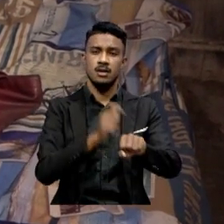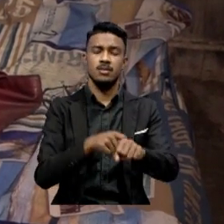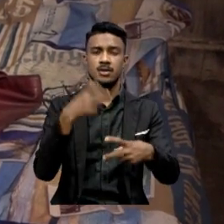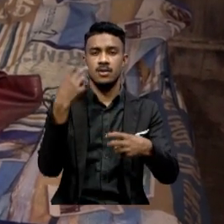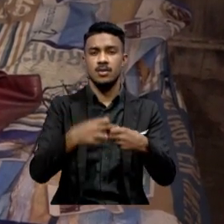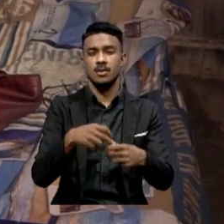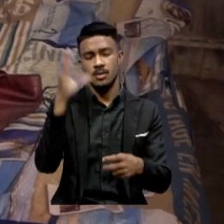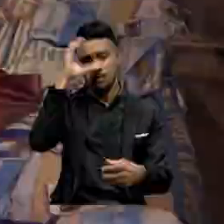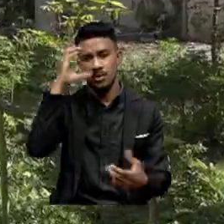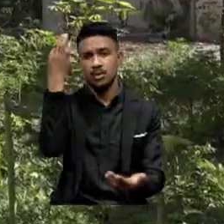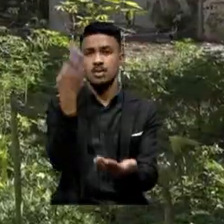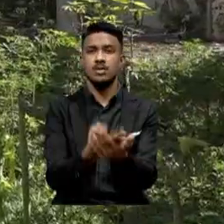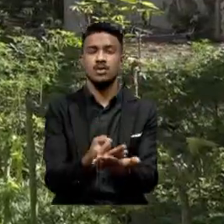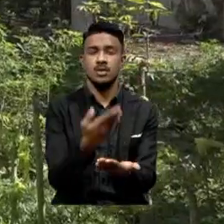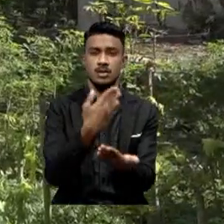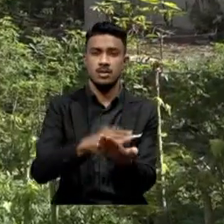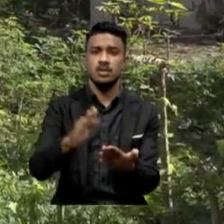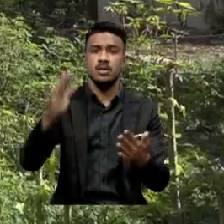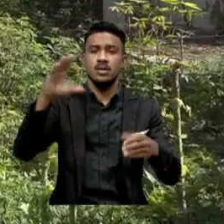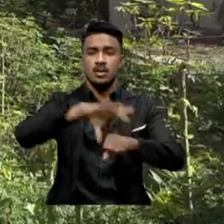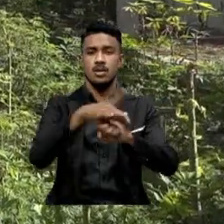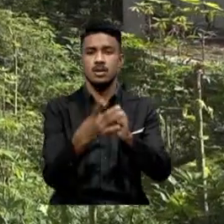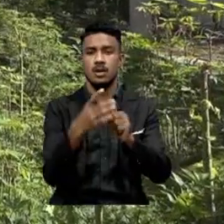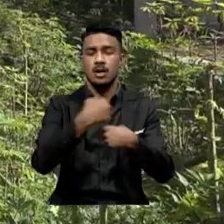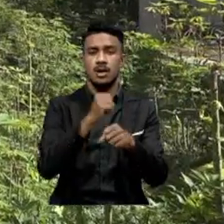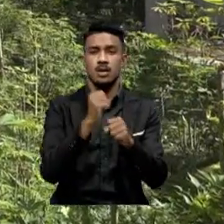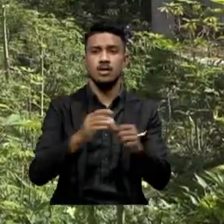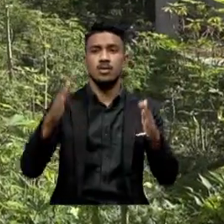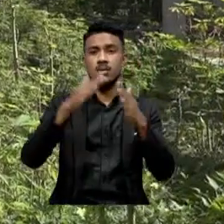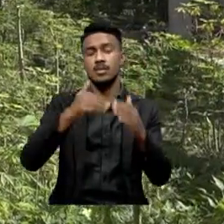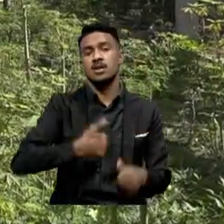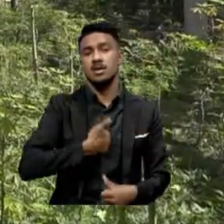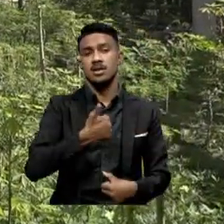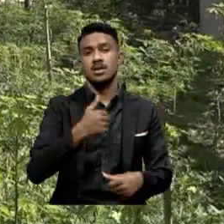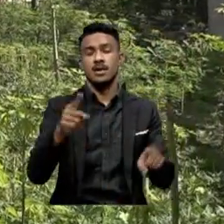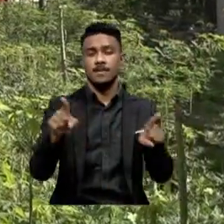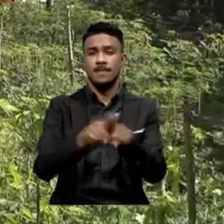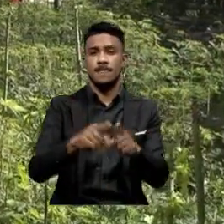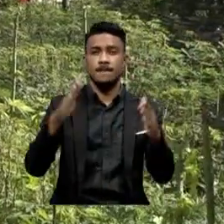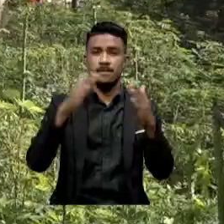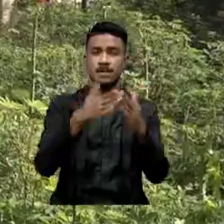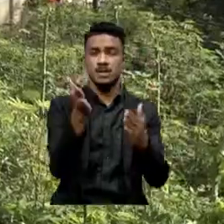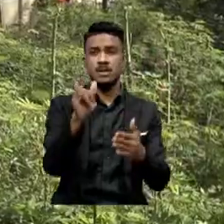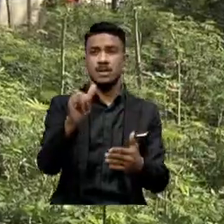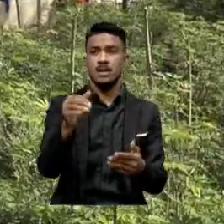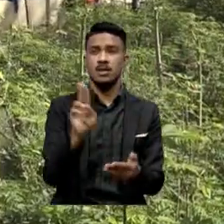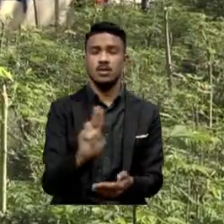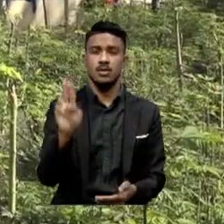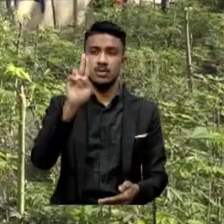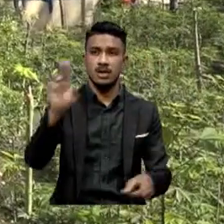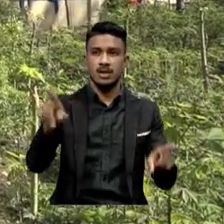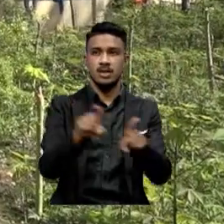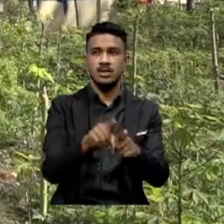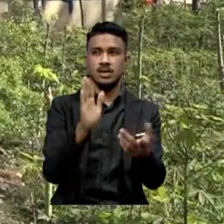atu bele buka osang atu bele sosa rai rumang ho di halo sira ni umarasik. Maski hatene kata uma ne be sira okupane propriedade